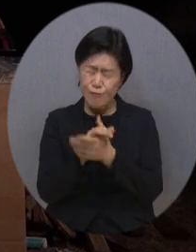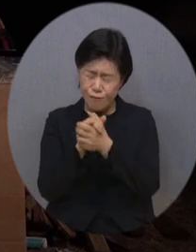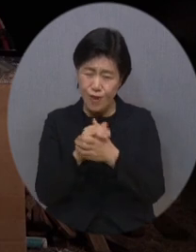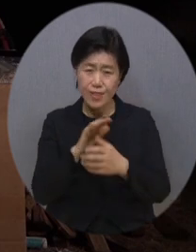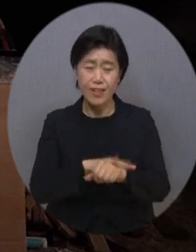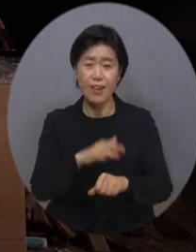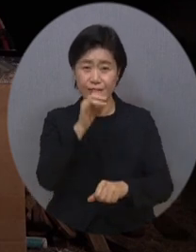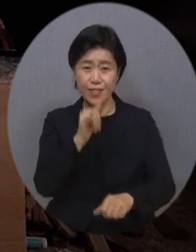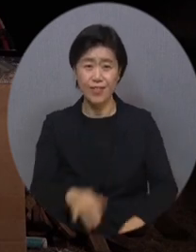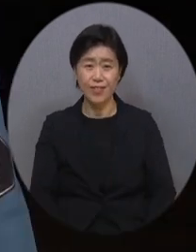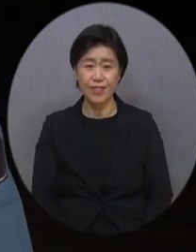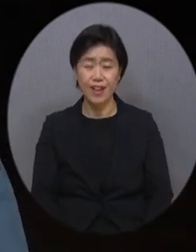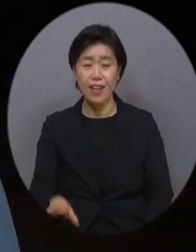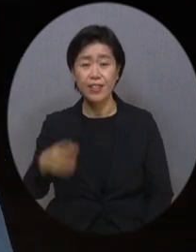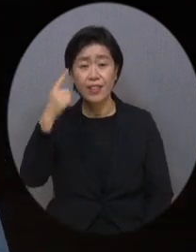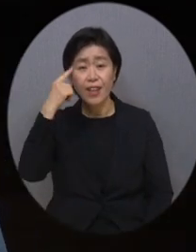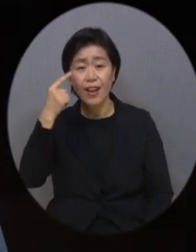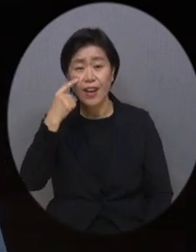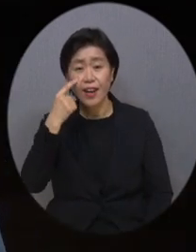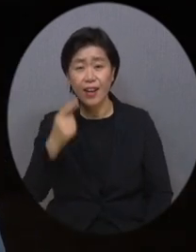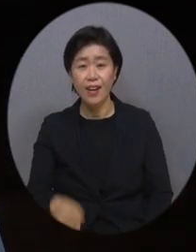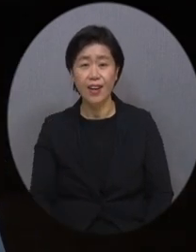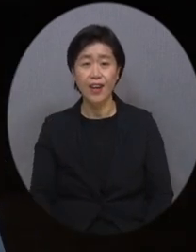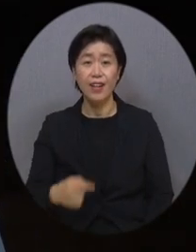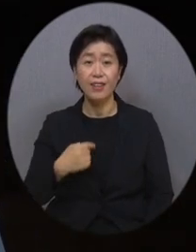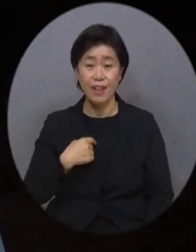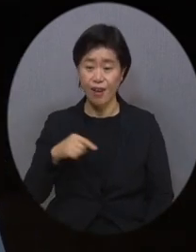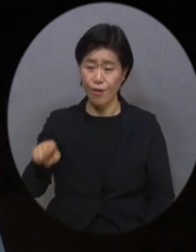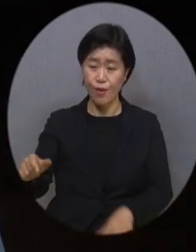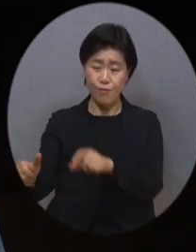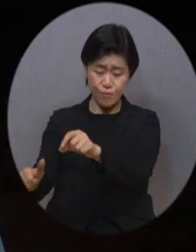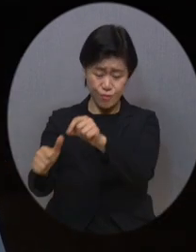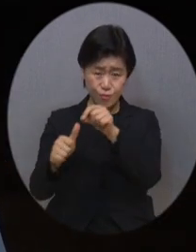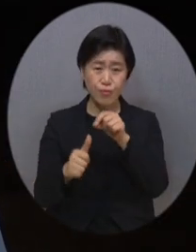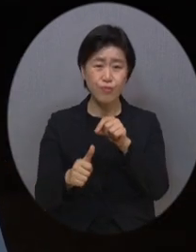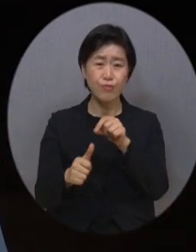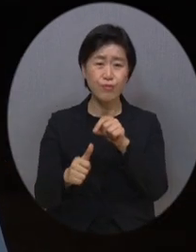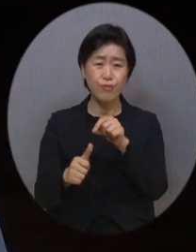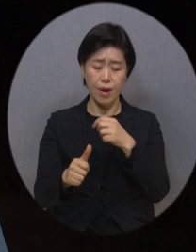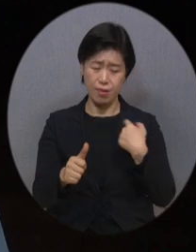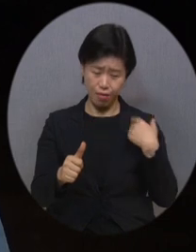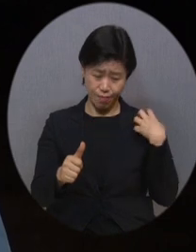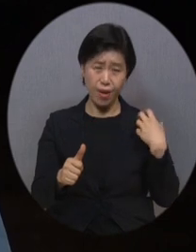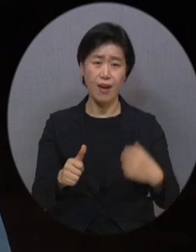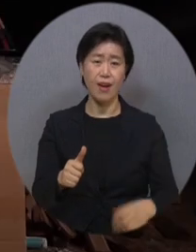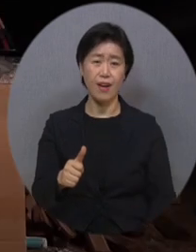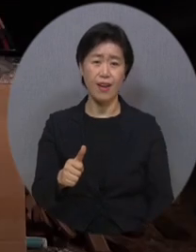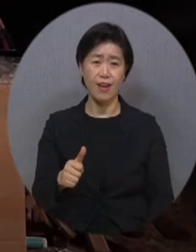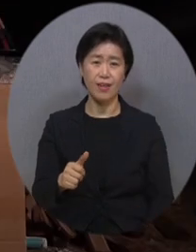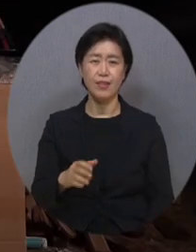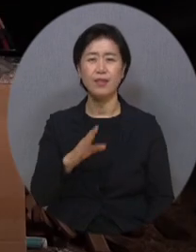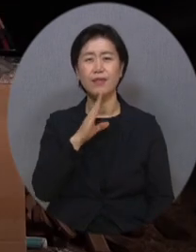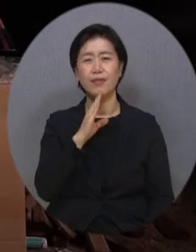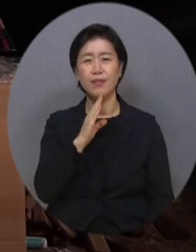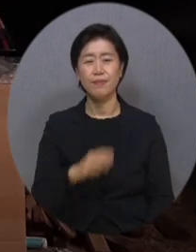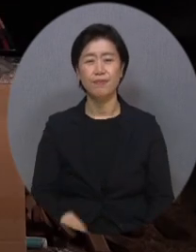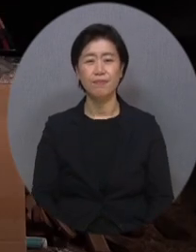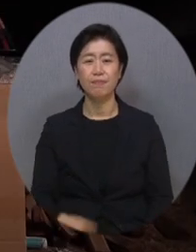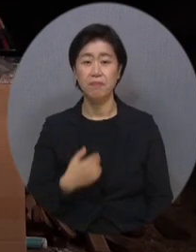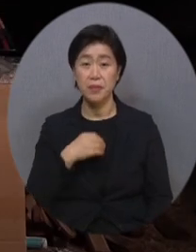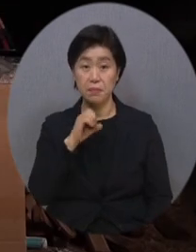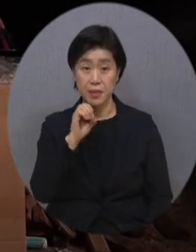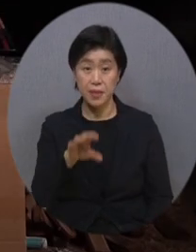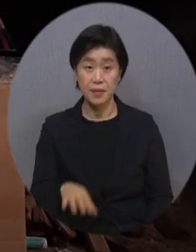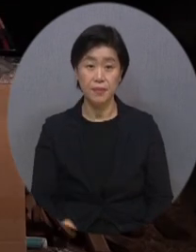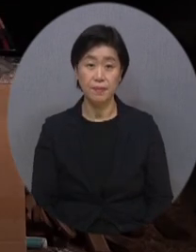생각해봐. 내가 황영택을 데뷔시킨 사람 중에 하나야. 아, 그, 맞다. 내가 이야기 해줄게. 내가